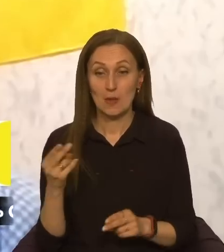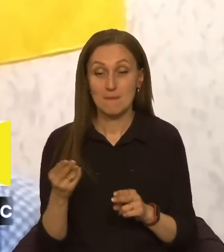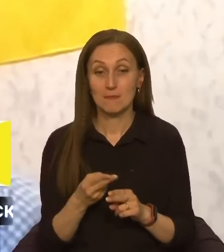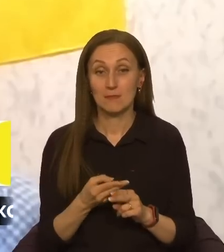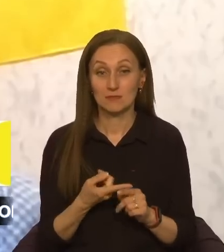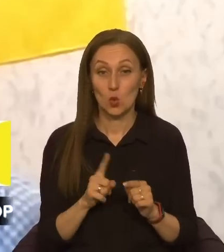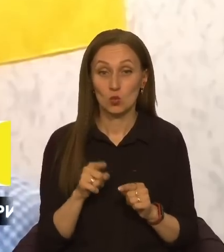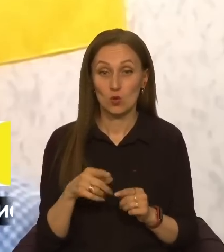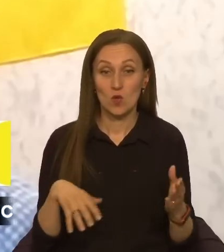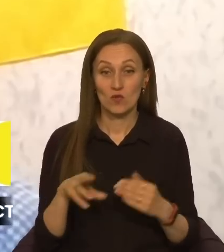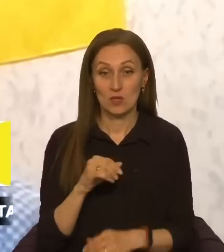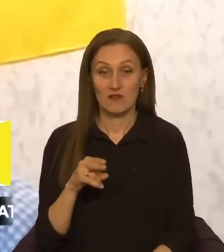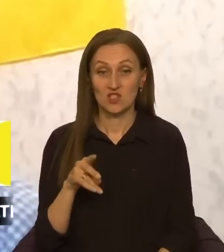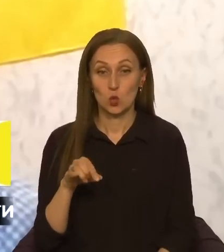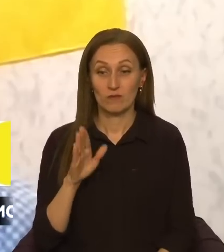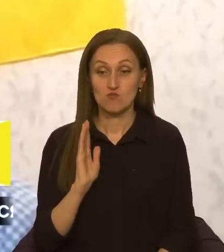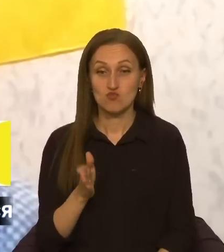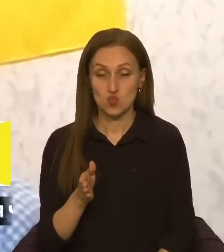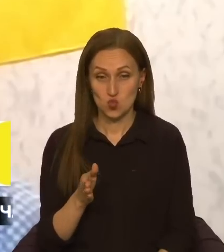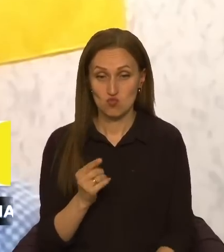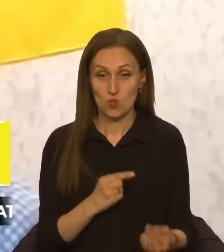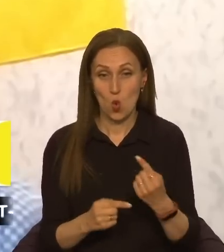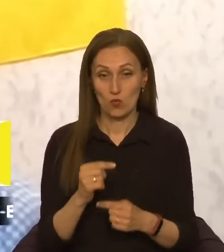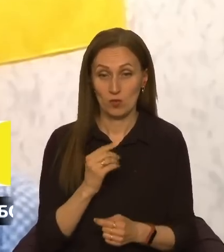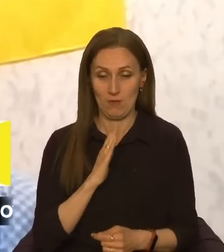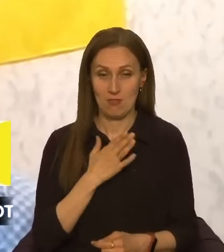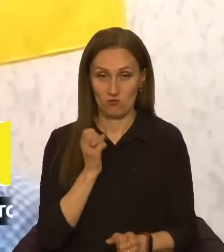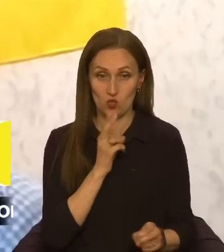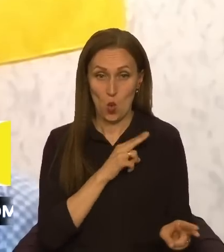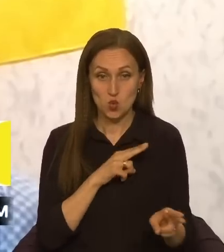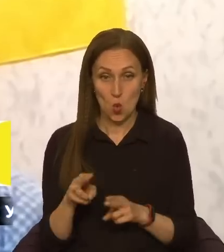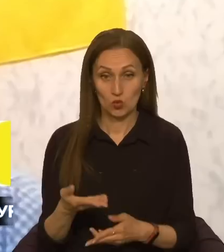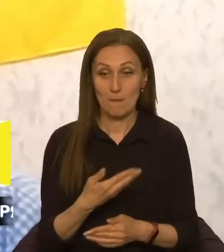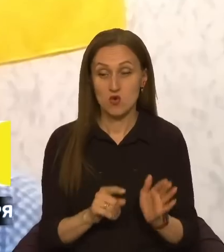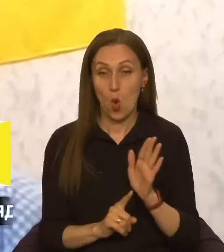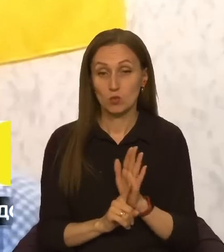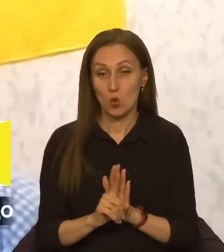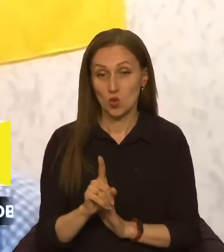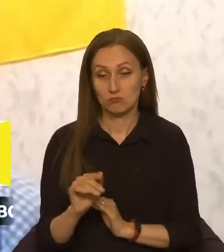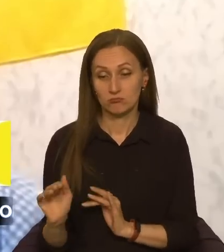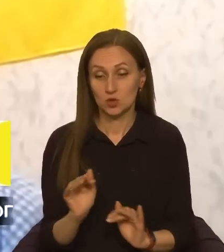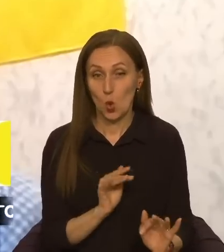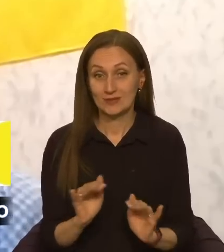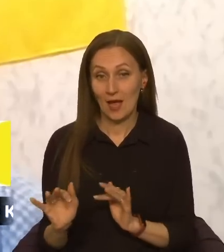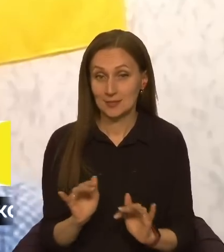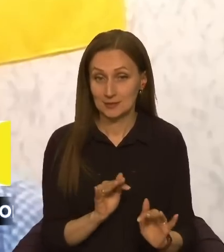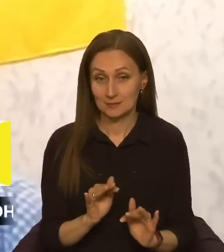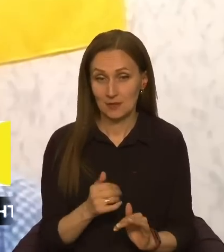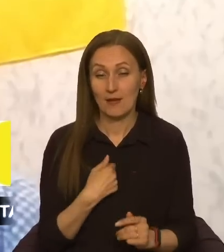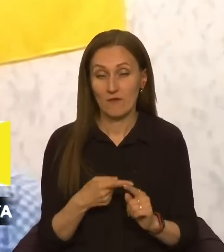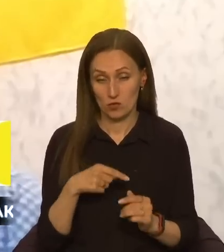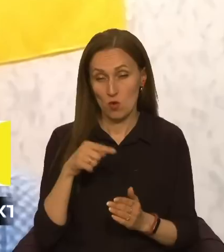Безумовно, після того, як усі панівні висоти будуть повернуті під наш контроль, ми розпочнемо процес, я в